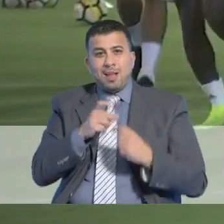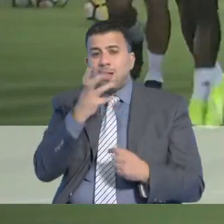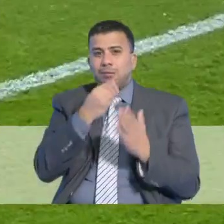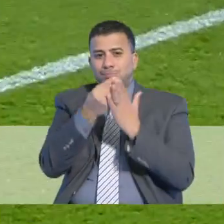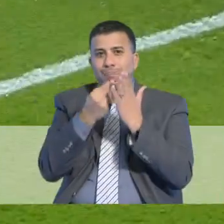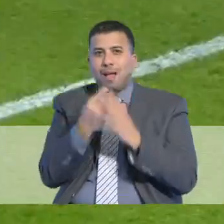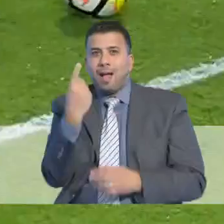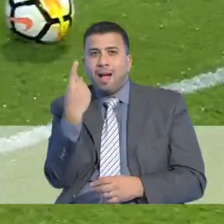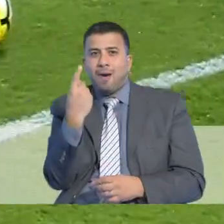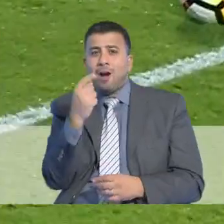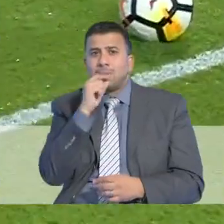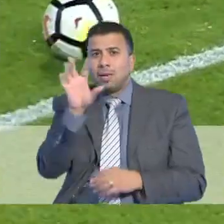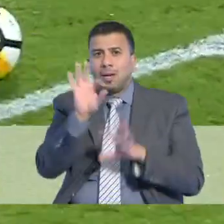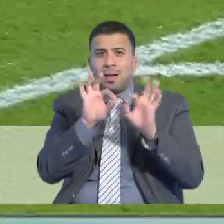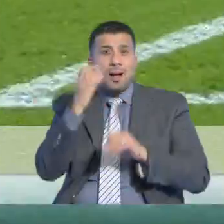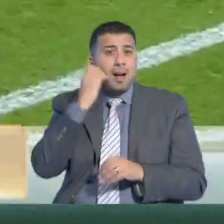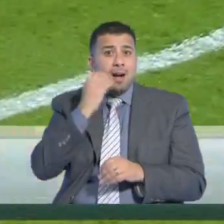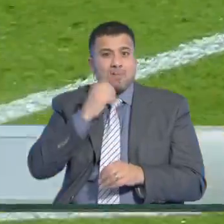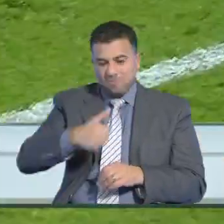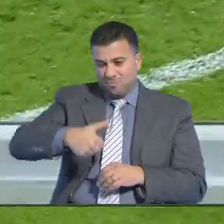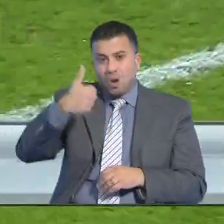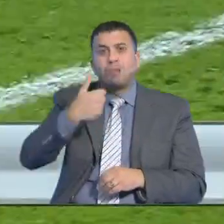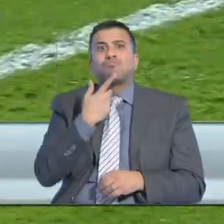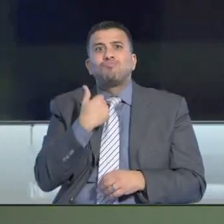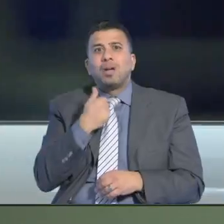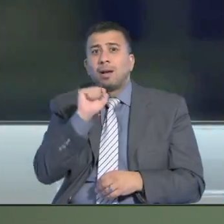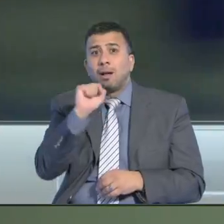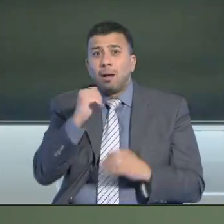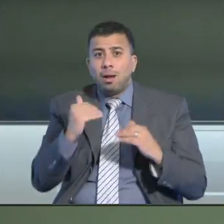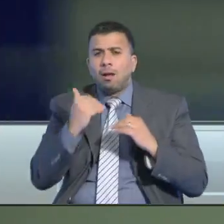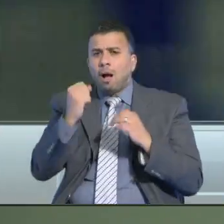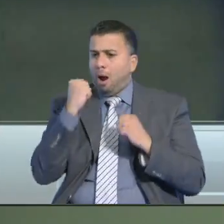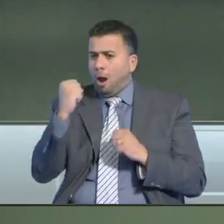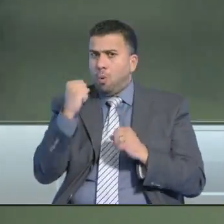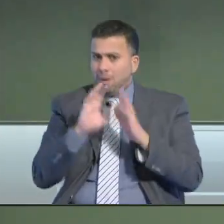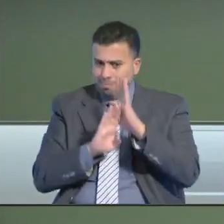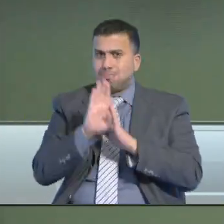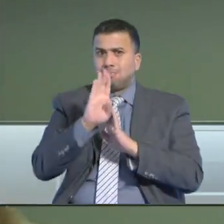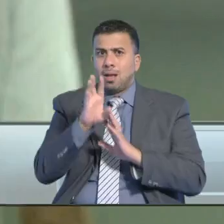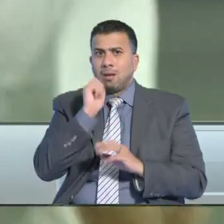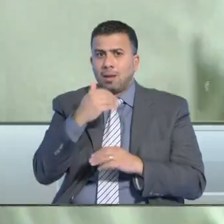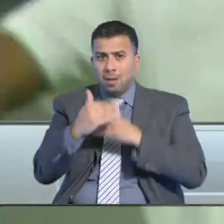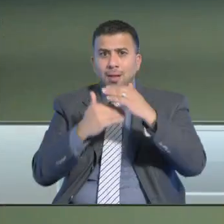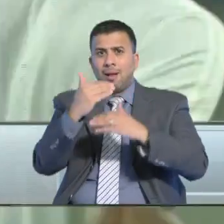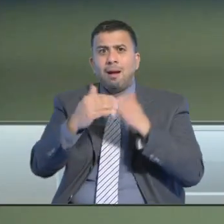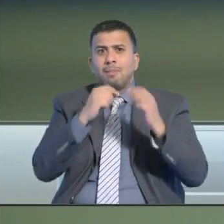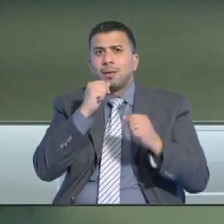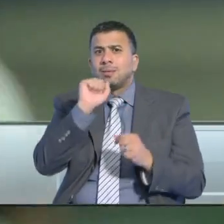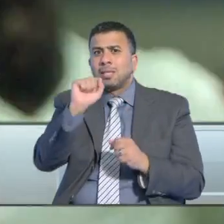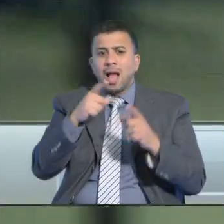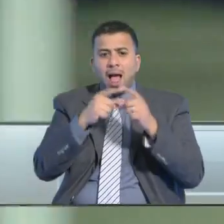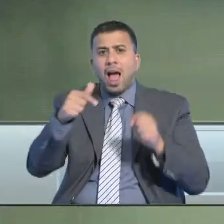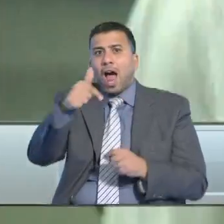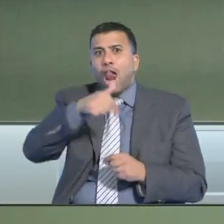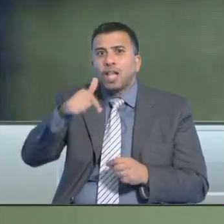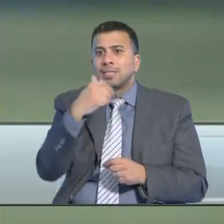الأولى، ويسعى منتخبنا إلى تحقيق فوز يسمح له بضمان انطلاقة قوية تمهد له الطريق نحو لقبه الخليج